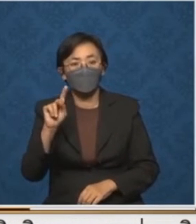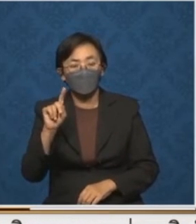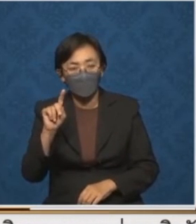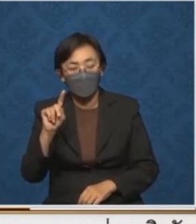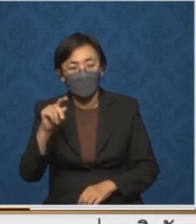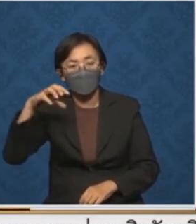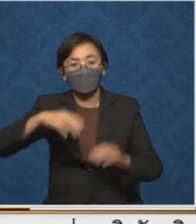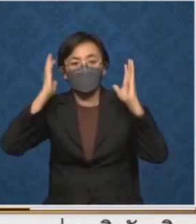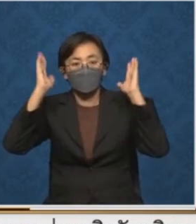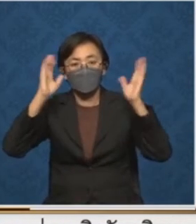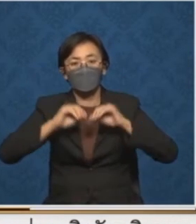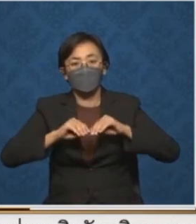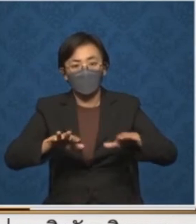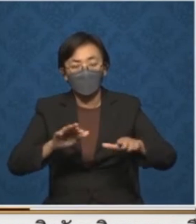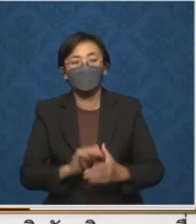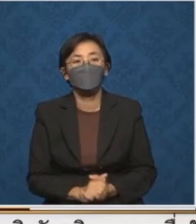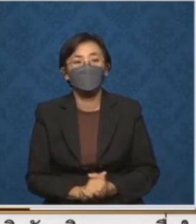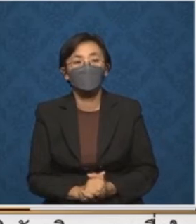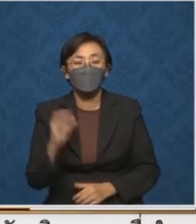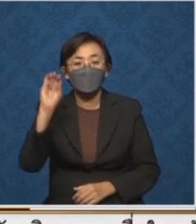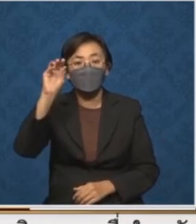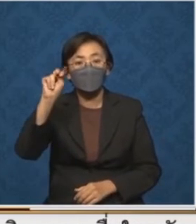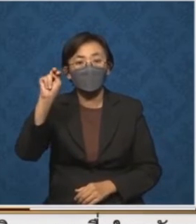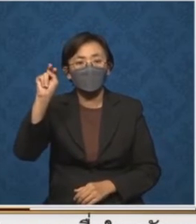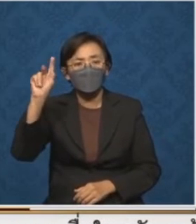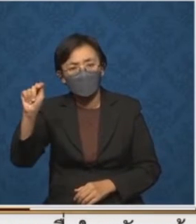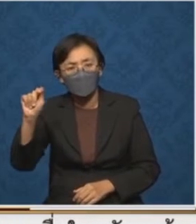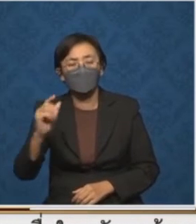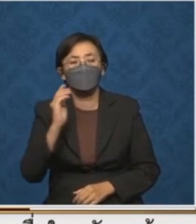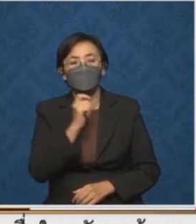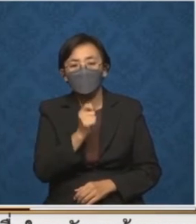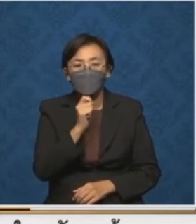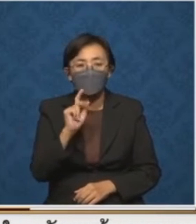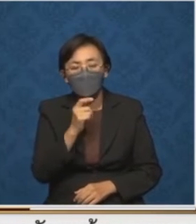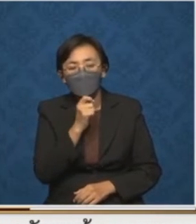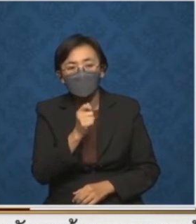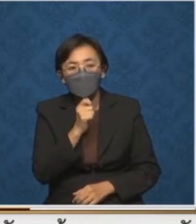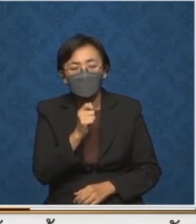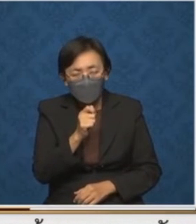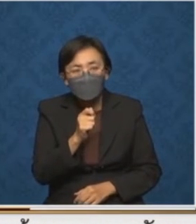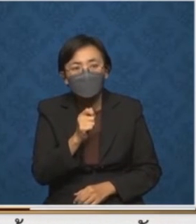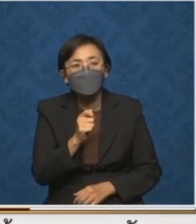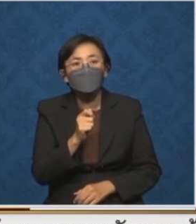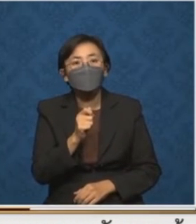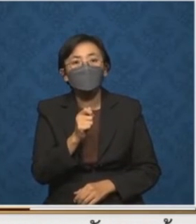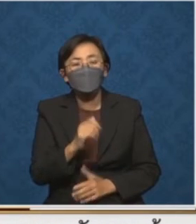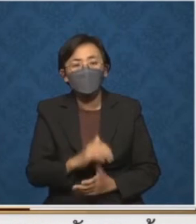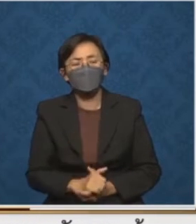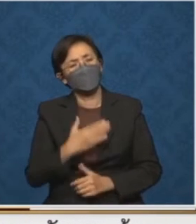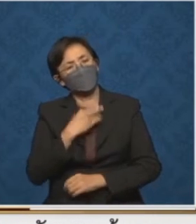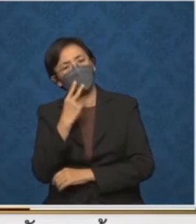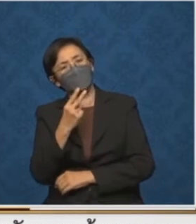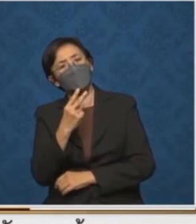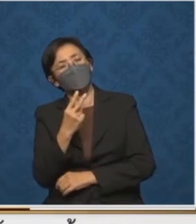สถานการเตรียมร่วมโควัคเล่งหาวัคซนร่น 2ผมกราบเรียเลยผมยไมรจะได้เมื่ไร